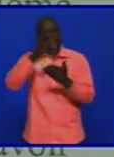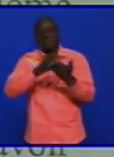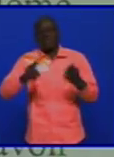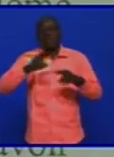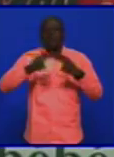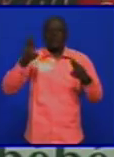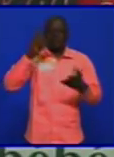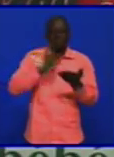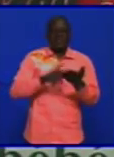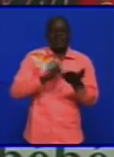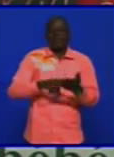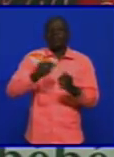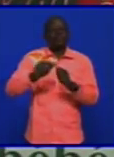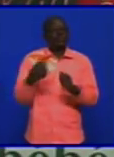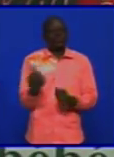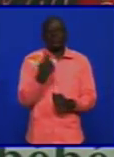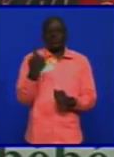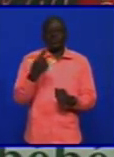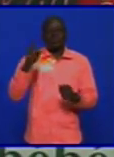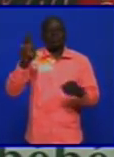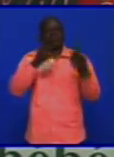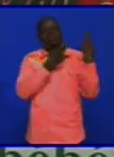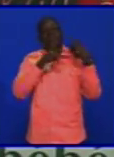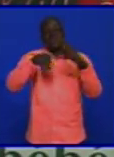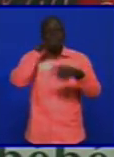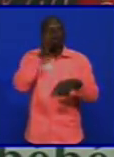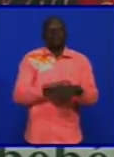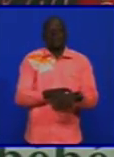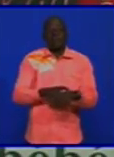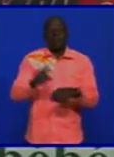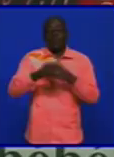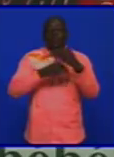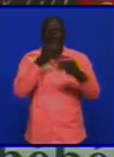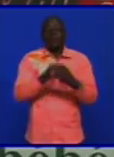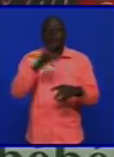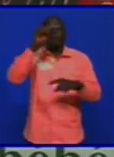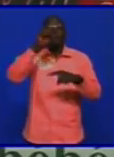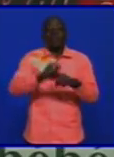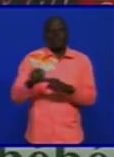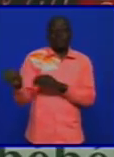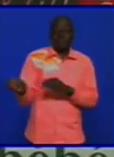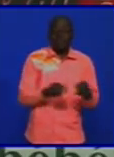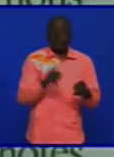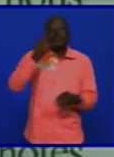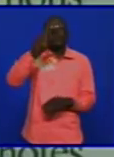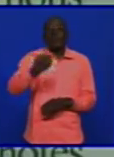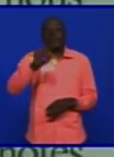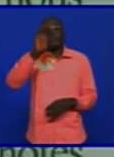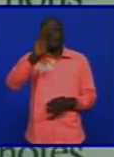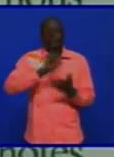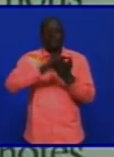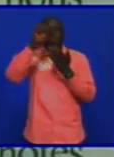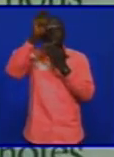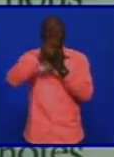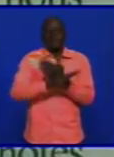dialogue permanent. Pendant ce temps, l'opposition consulte le monde syndical à l'orée de sa manifestation du 29 septembre.